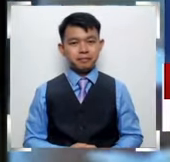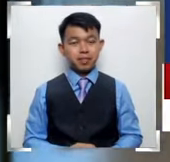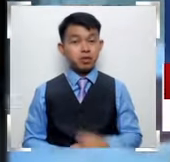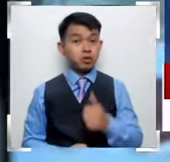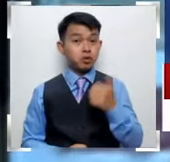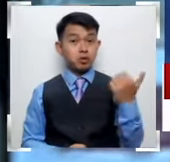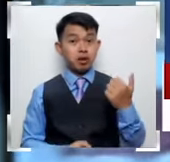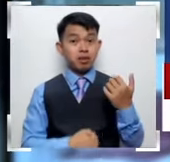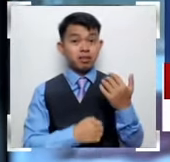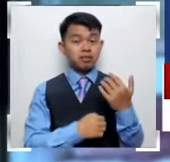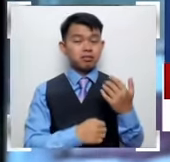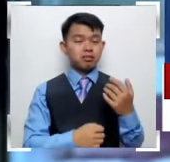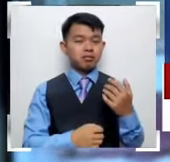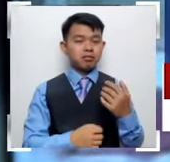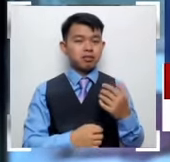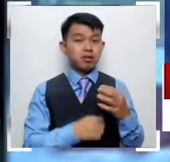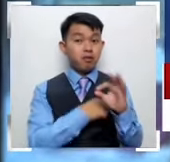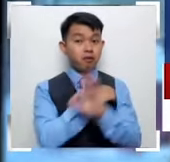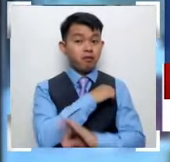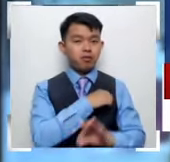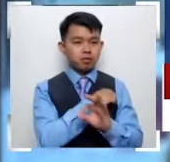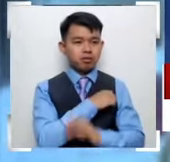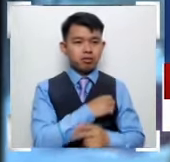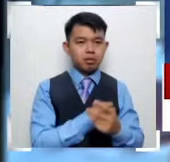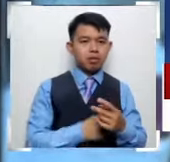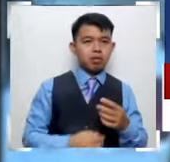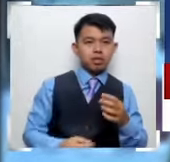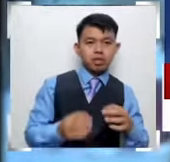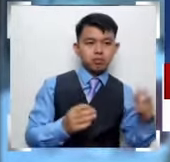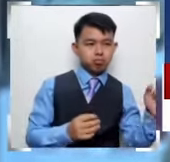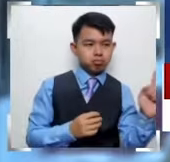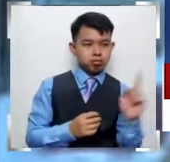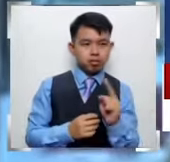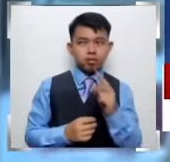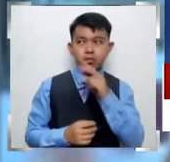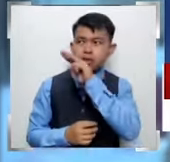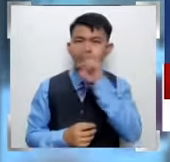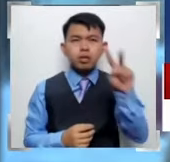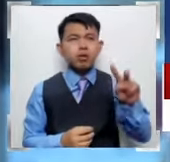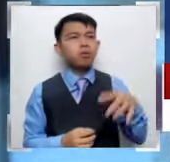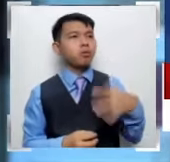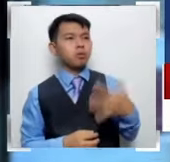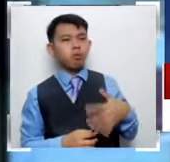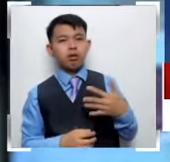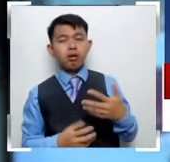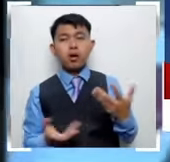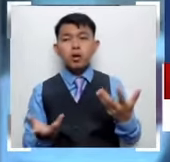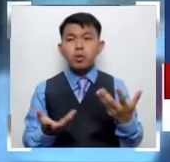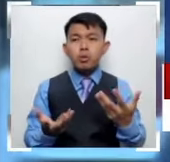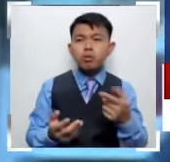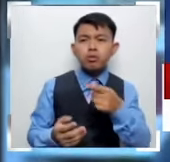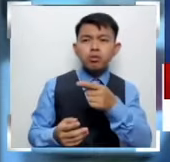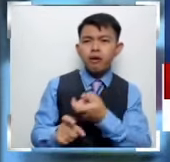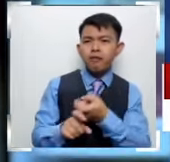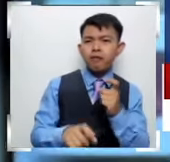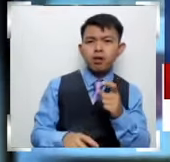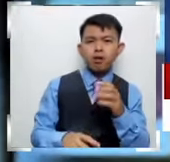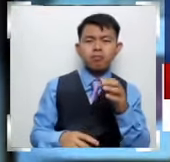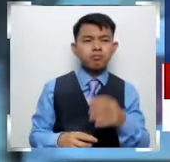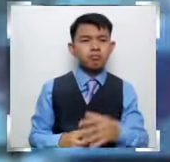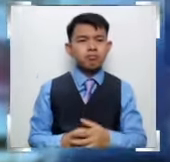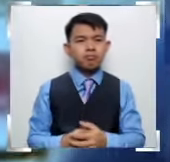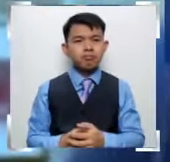pagdadaan, dadaan sila. Magtatanong sila, wow, ano, taga saan ka, ano, which nationality? Sinasabi ko yun,